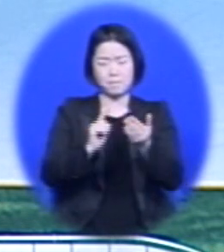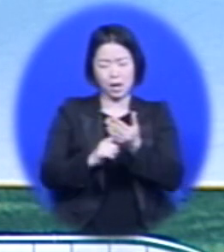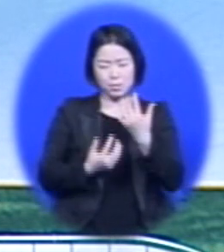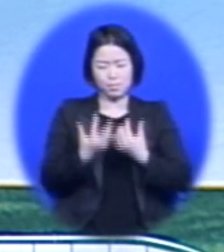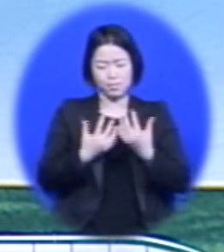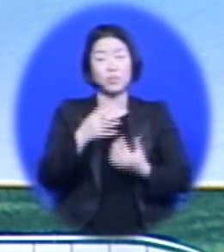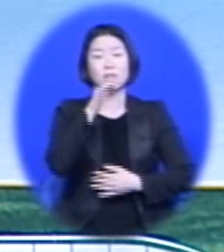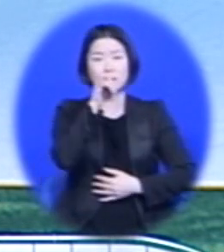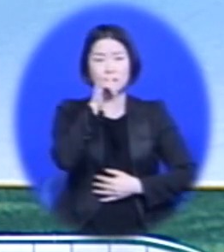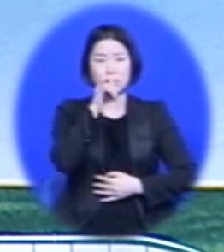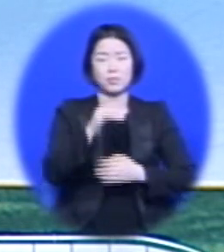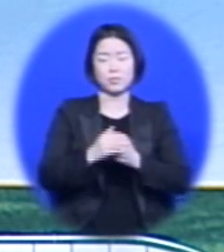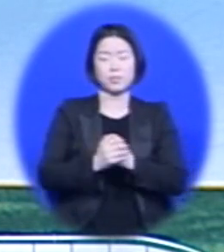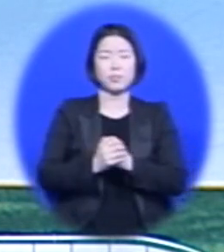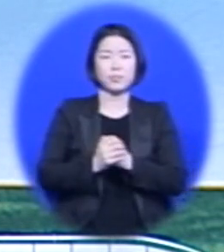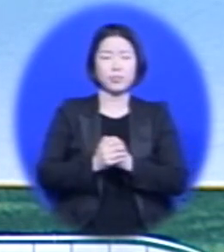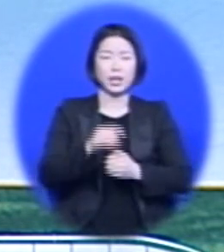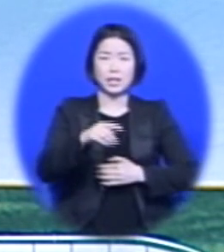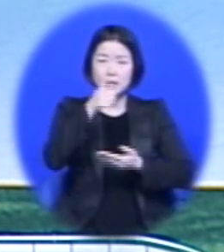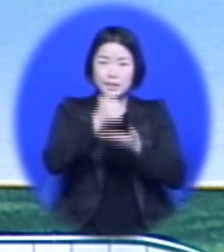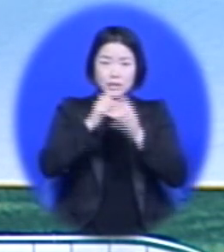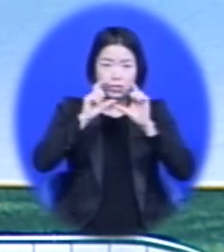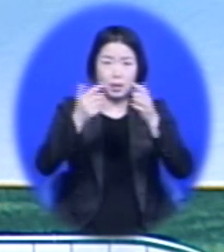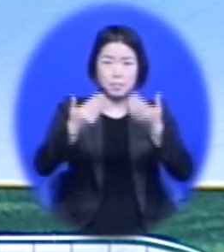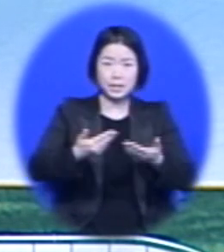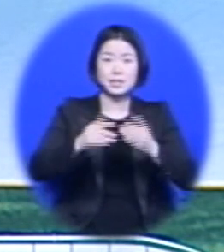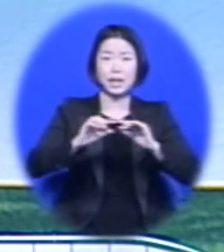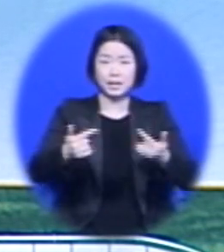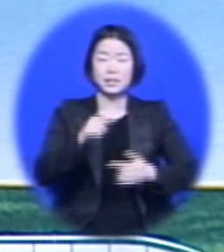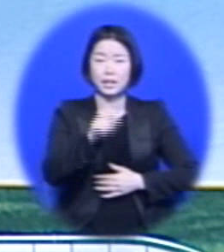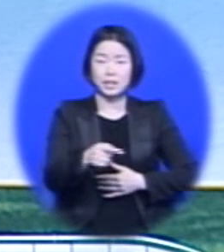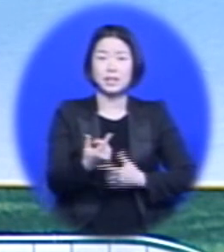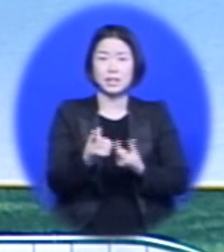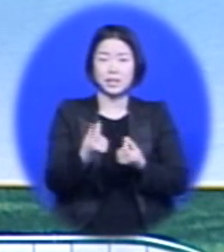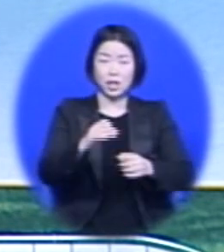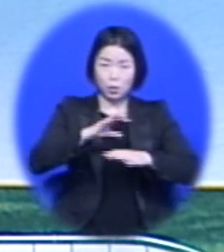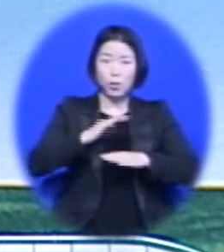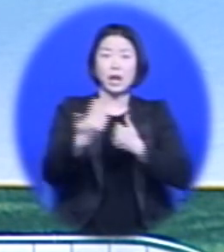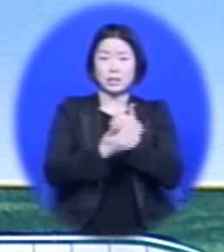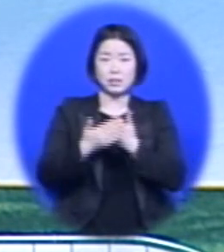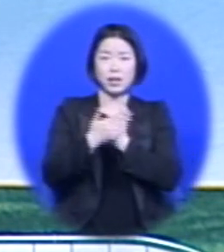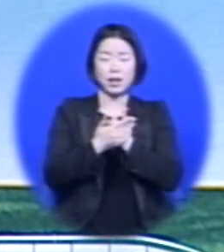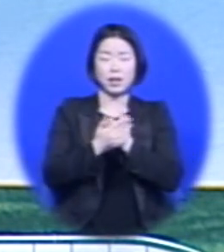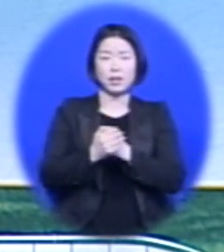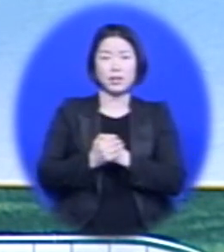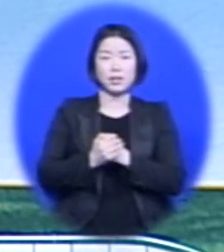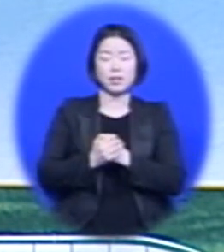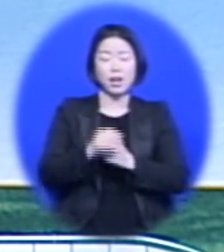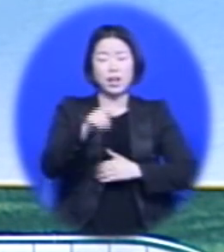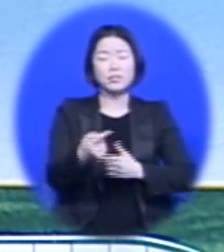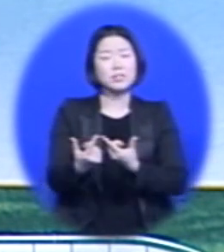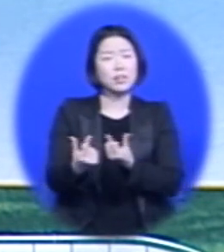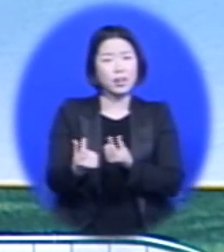말입니다. 이 정죄함을 받지 않는다는 이 놀라운 은혜가